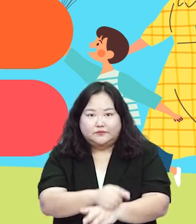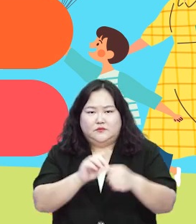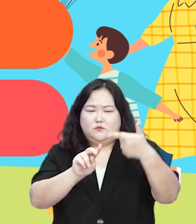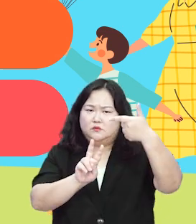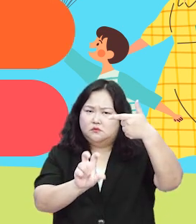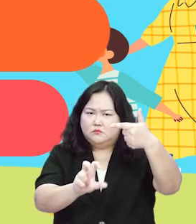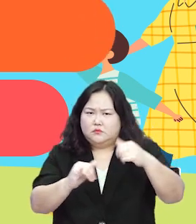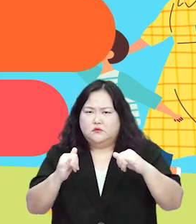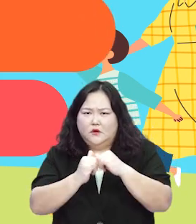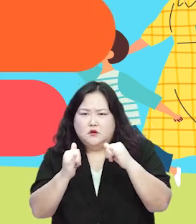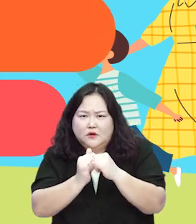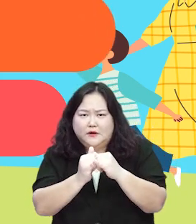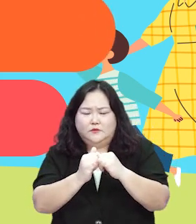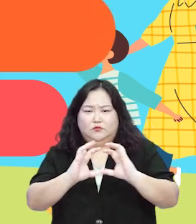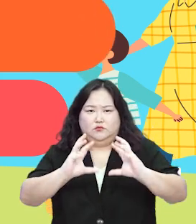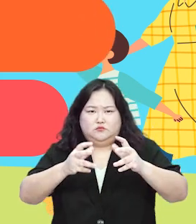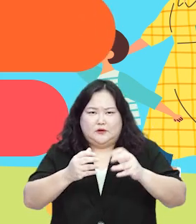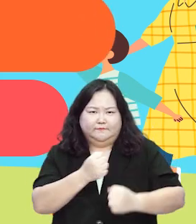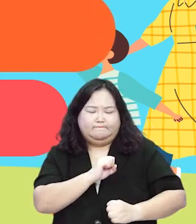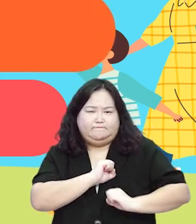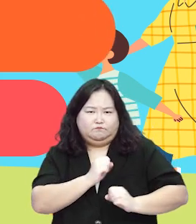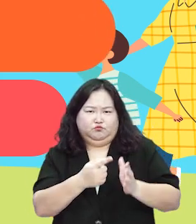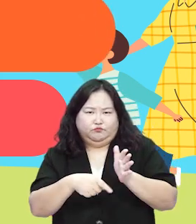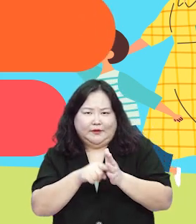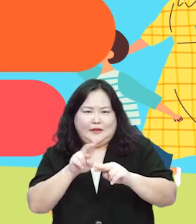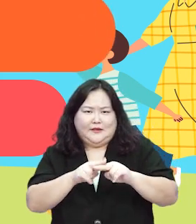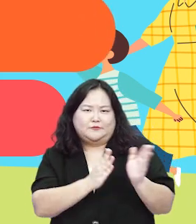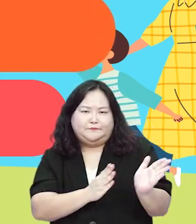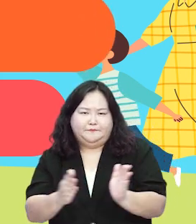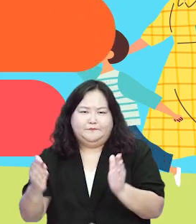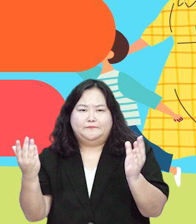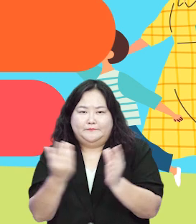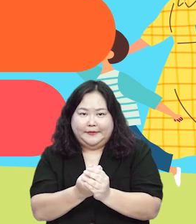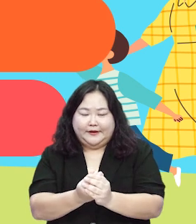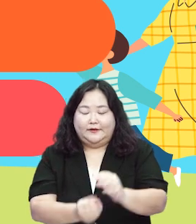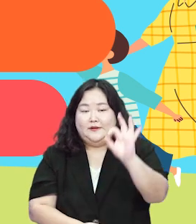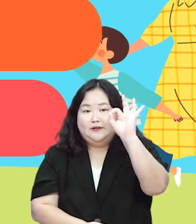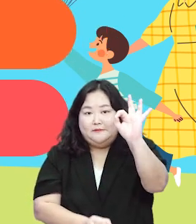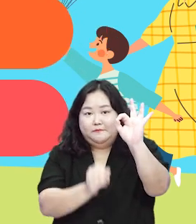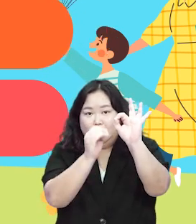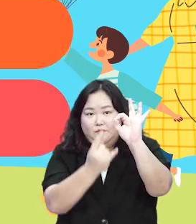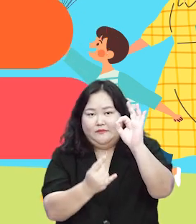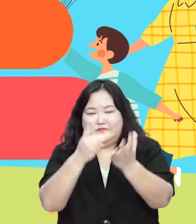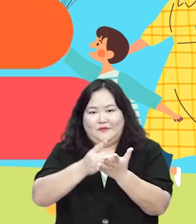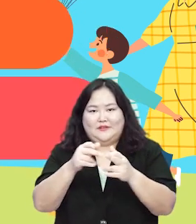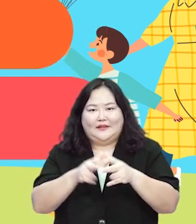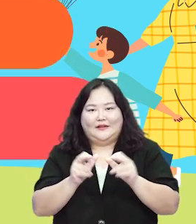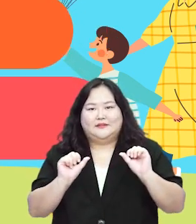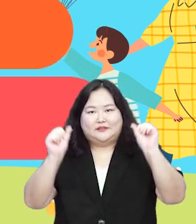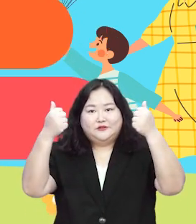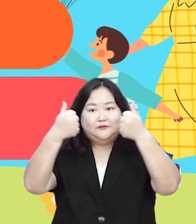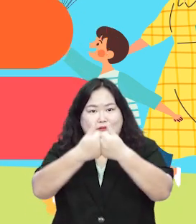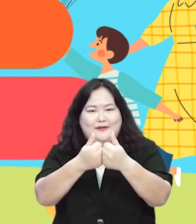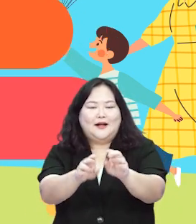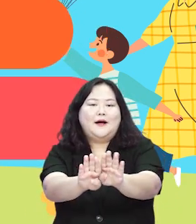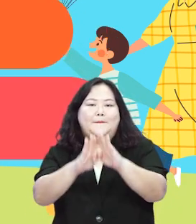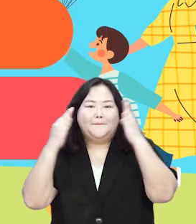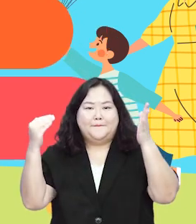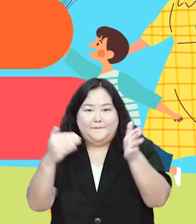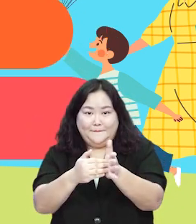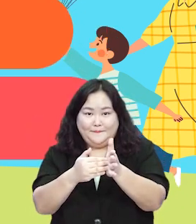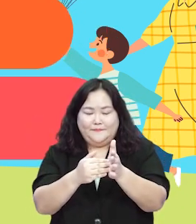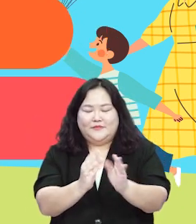개최됐습니다 북면 625 참전 국가유공자를 기리기 위한 자리가 마련됐습니다 제 10회 천시 장애인